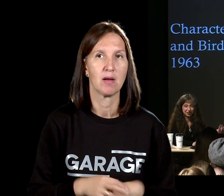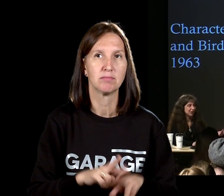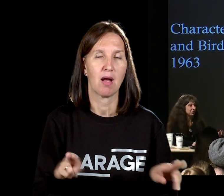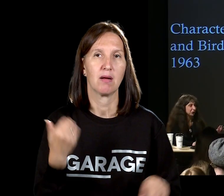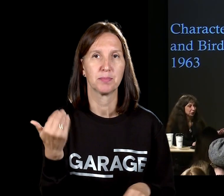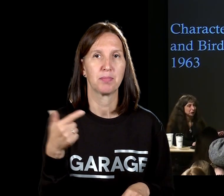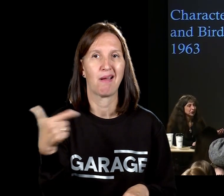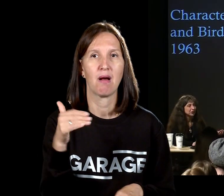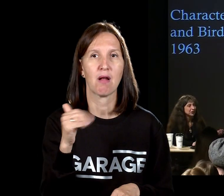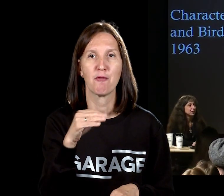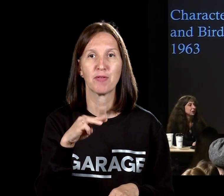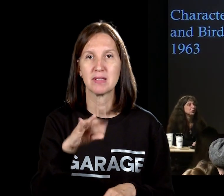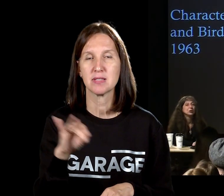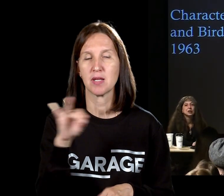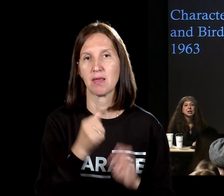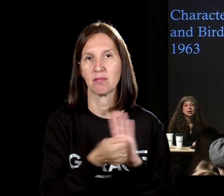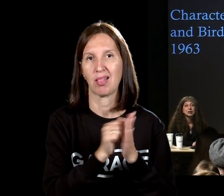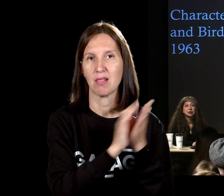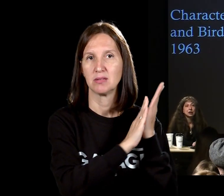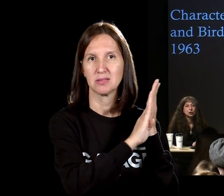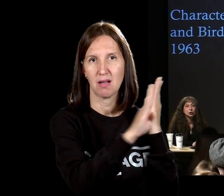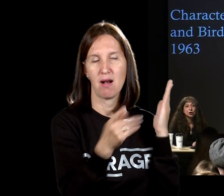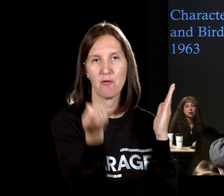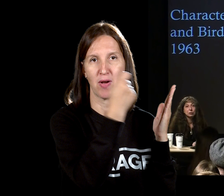граффити, да, и наскального рисунка в 60-е годы,